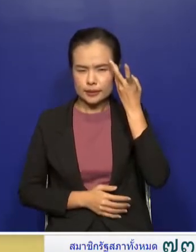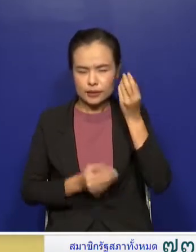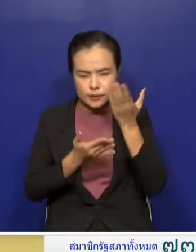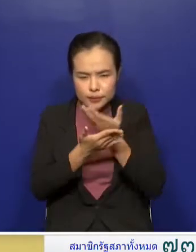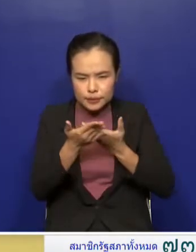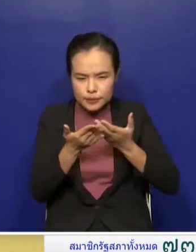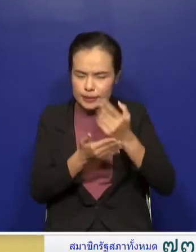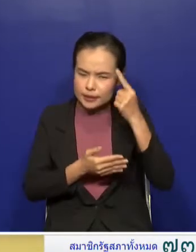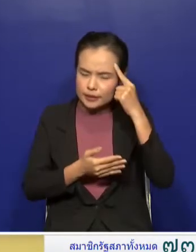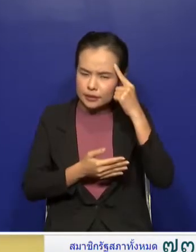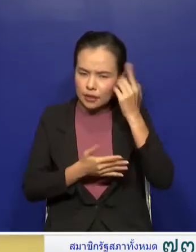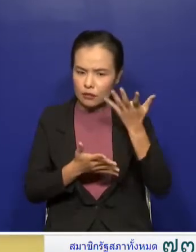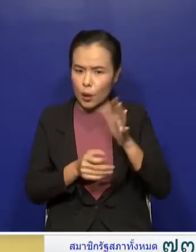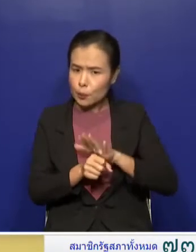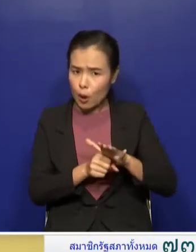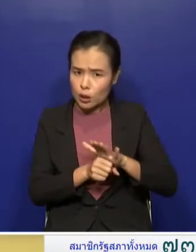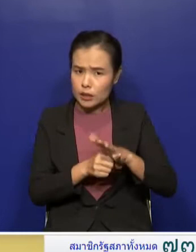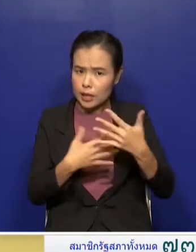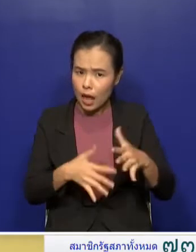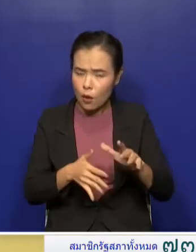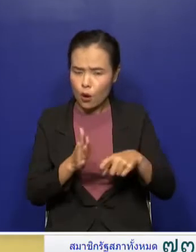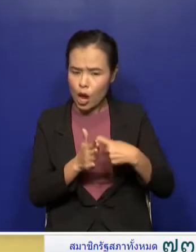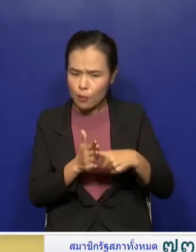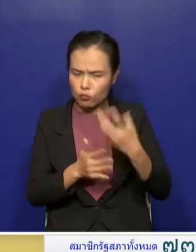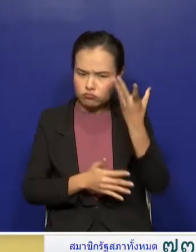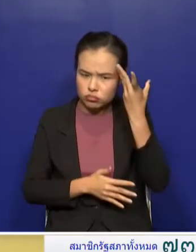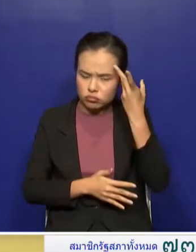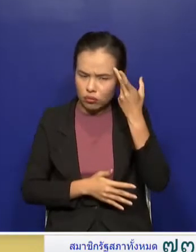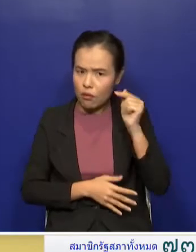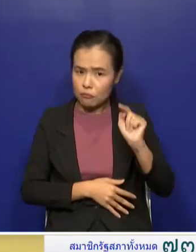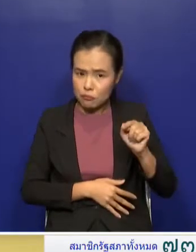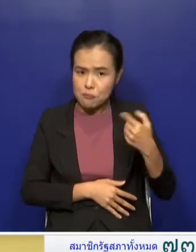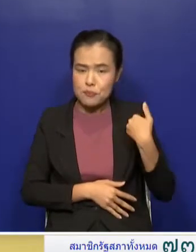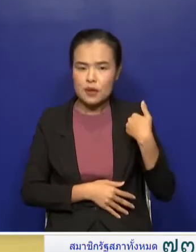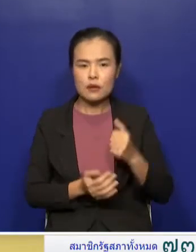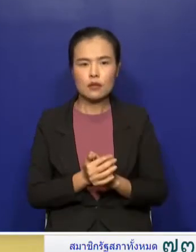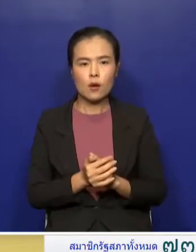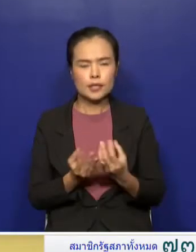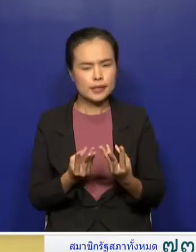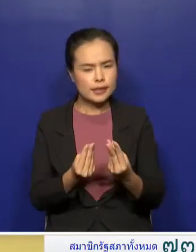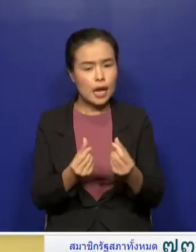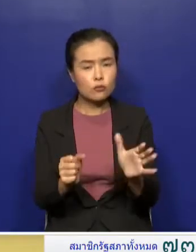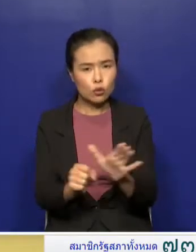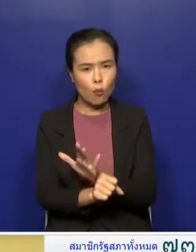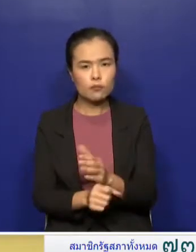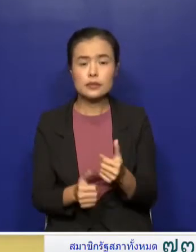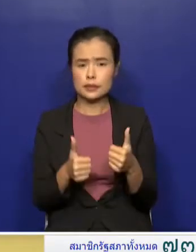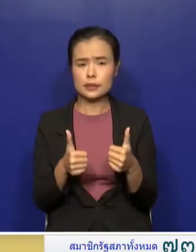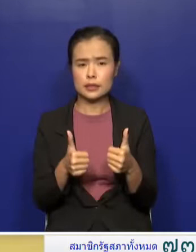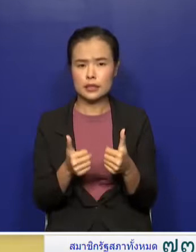กันว่าเราวิตกพองามมั้ยมันมีเหตุอันควรที่ตกหรือเปล่าและแล้วความรอบคอบนี้มันก็เป็นเรื่องที่ดีนะ